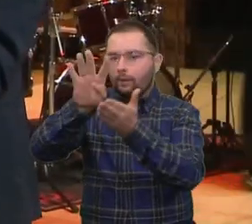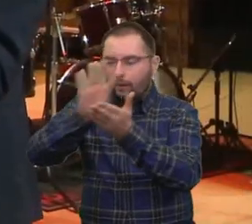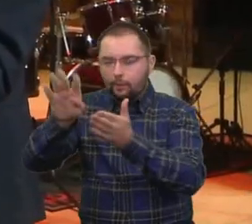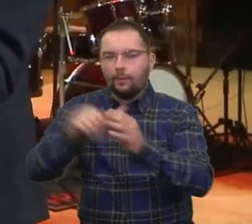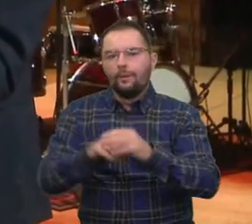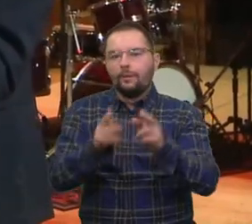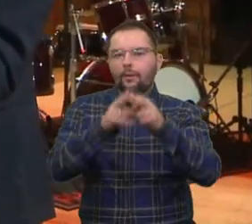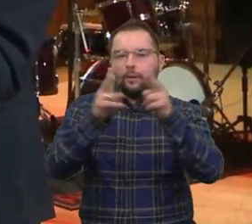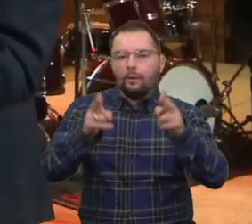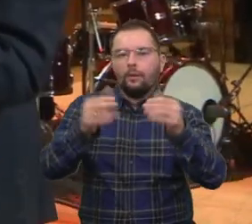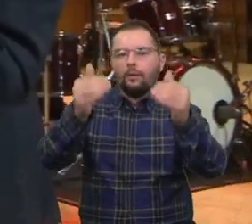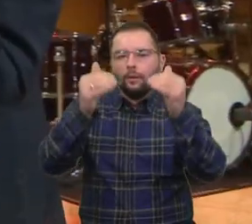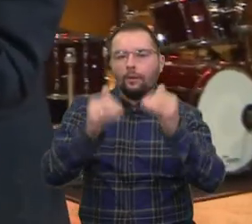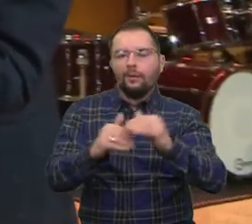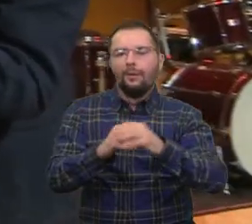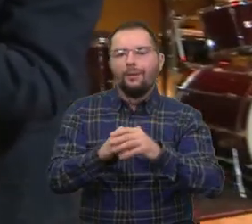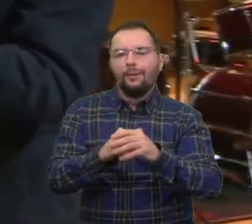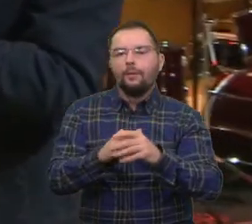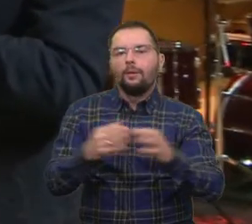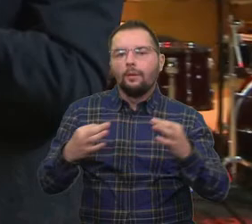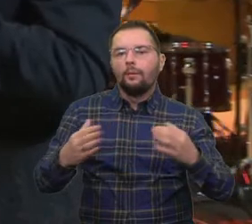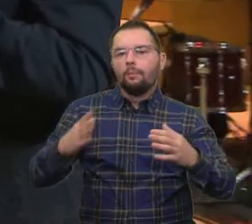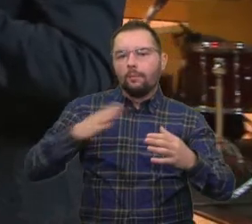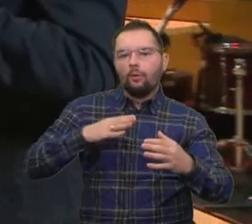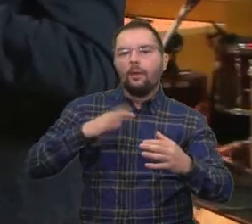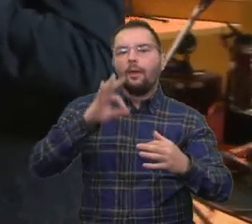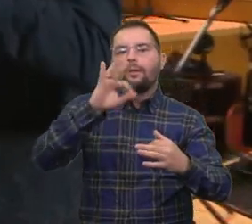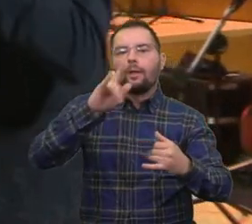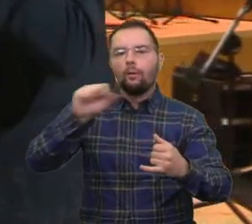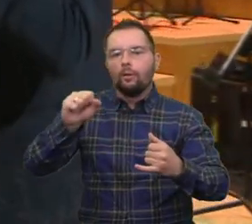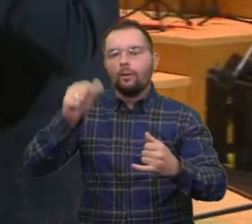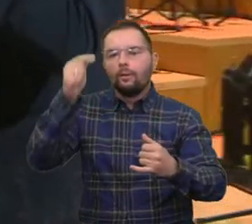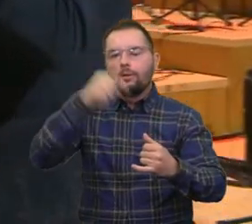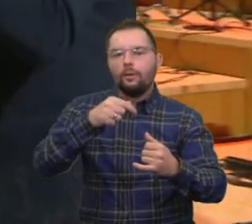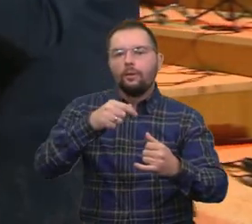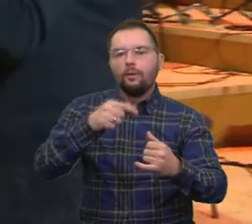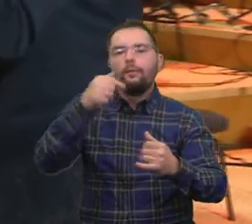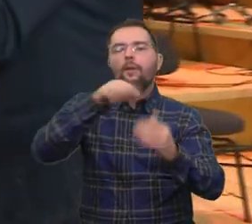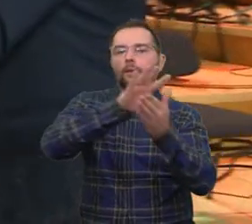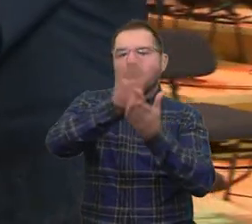2012-2014. Statuetkę odbierze były marszałek Saługa za lata